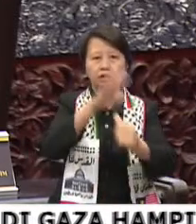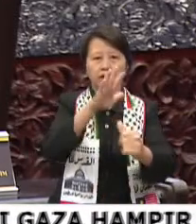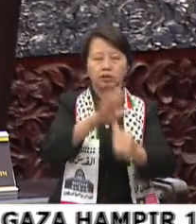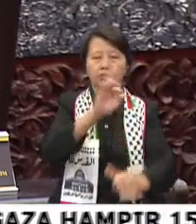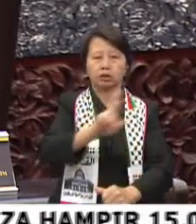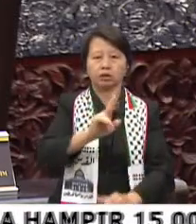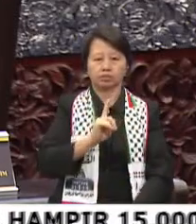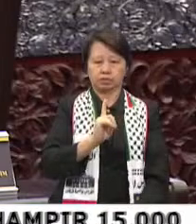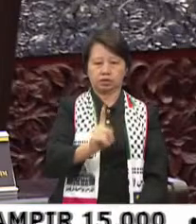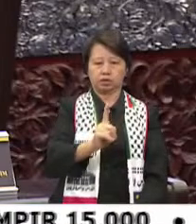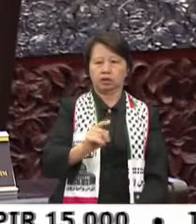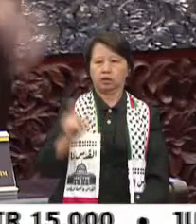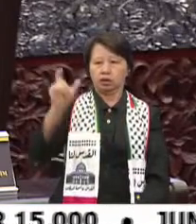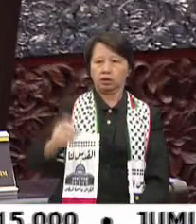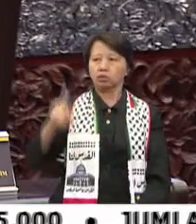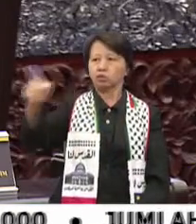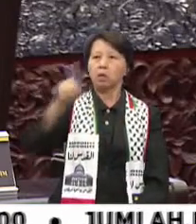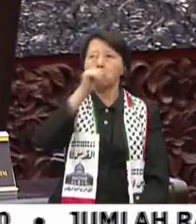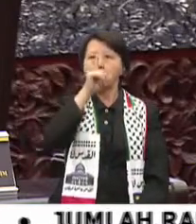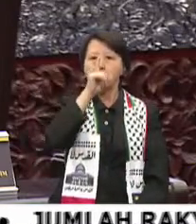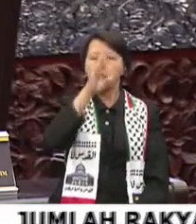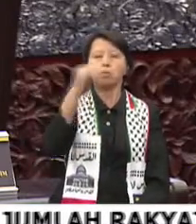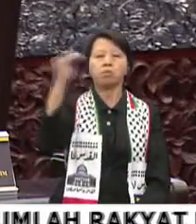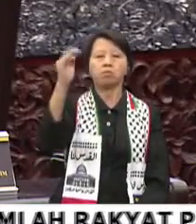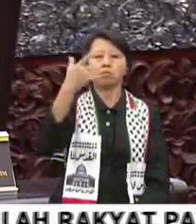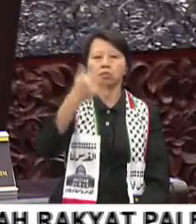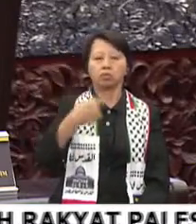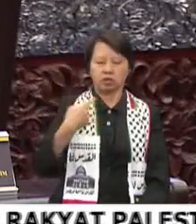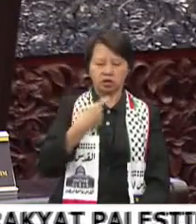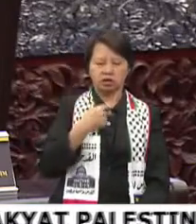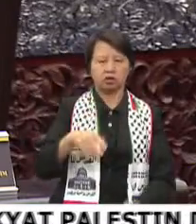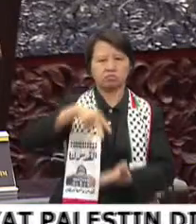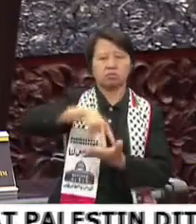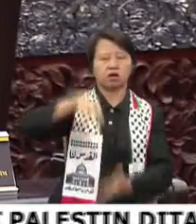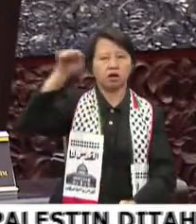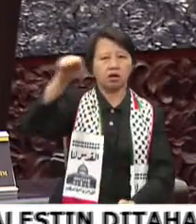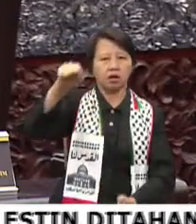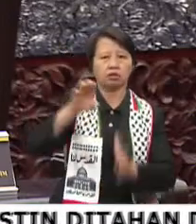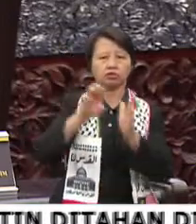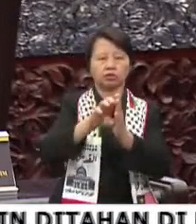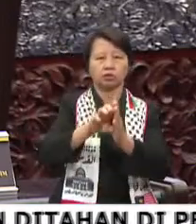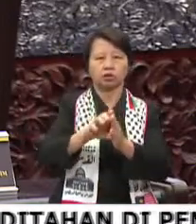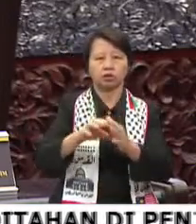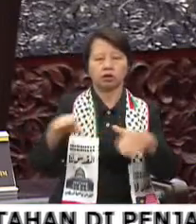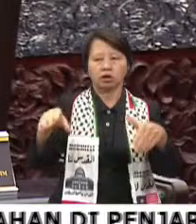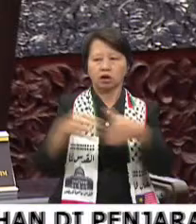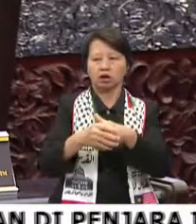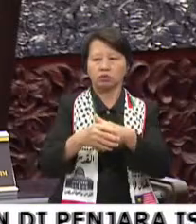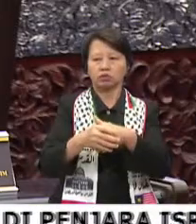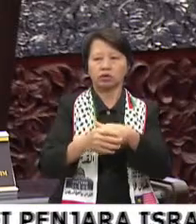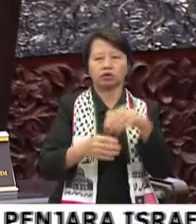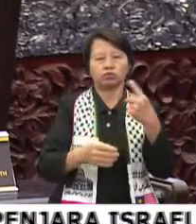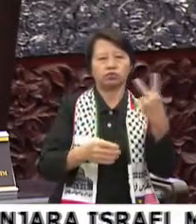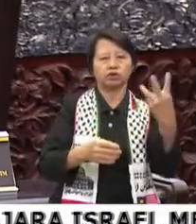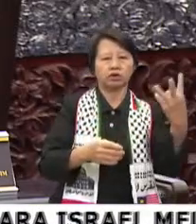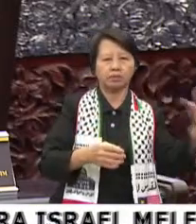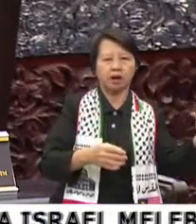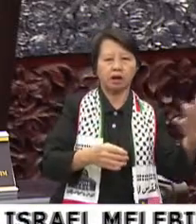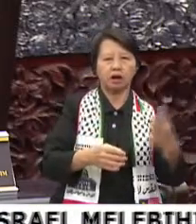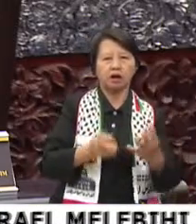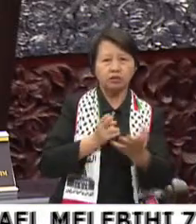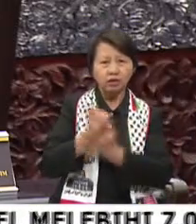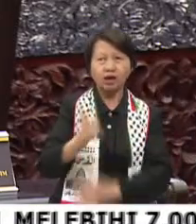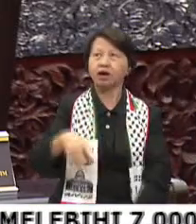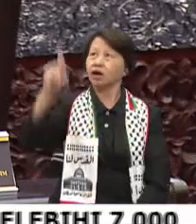agama Islam seorang sana pun tak tegur kami yang bangun tegur contohnya kata poligami itu ialah pas poligami hak